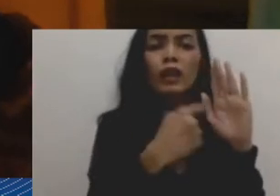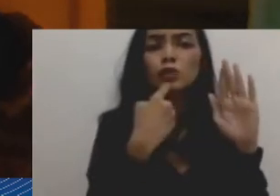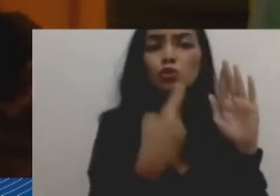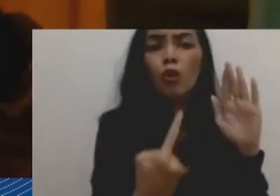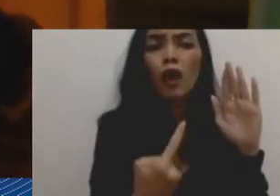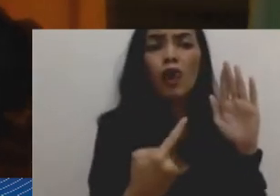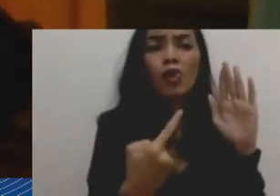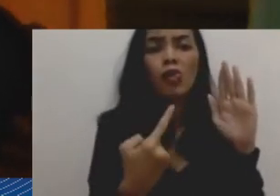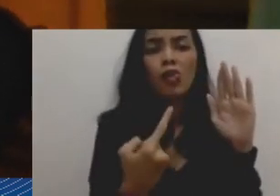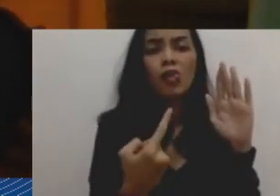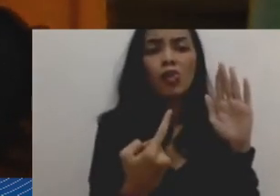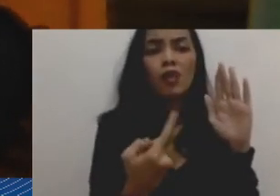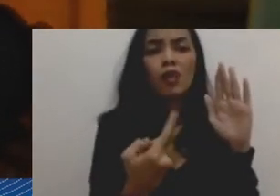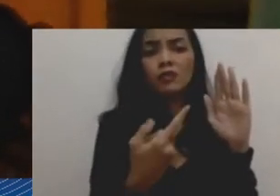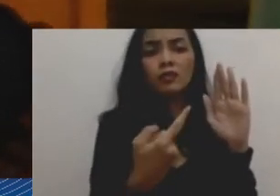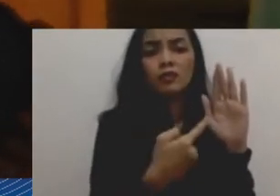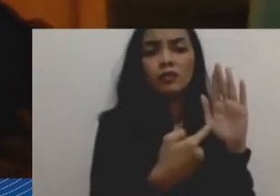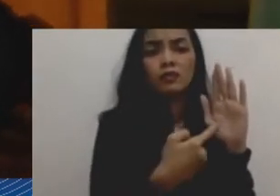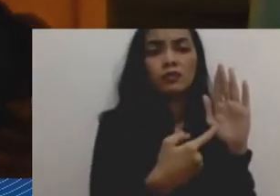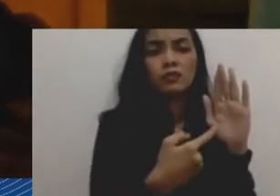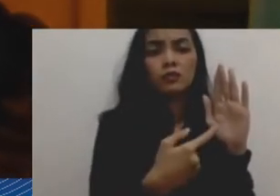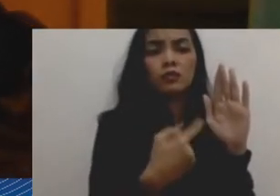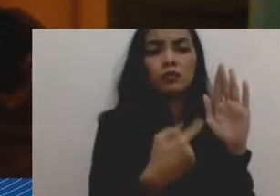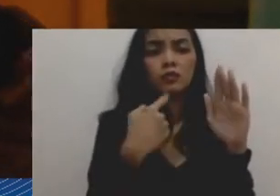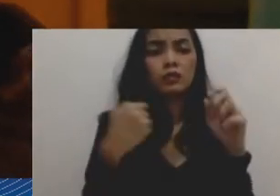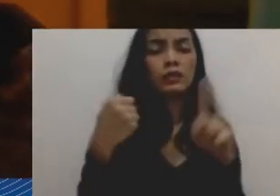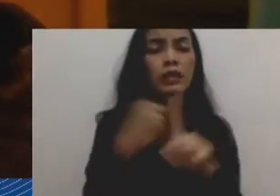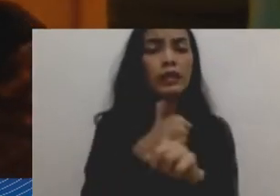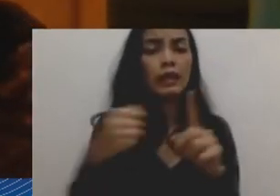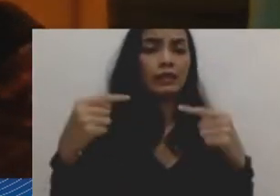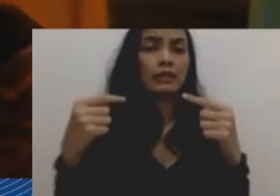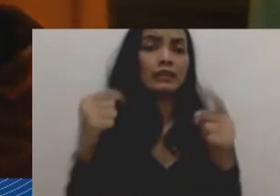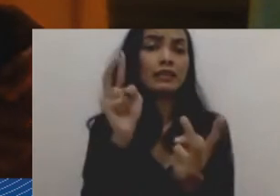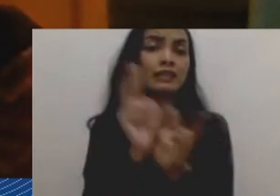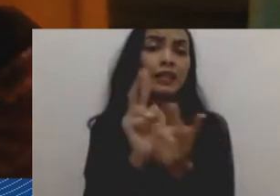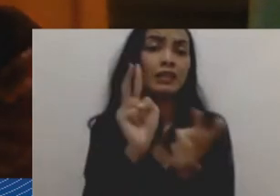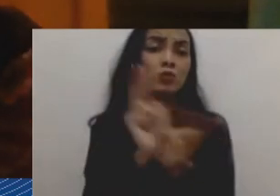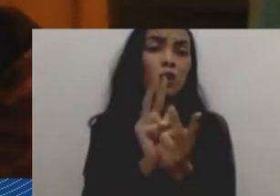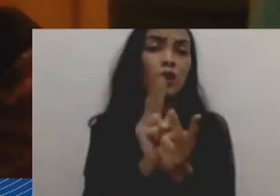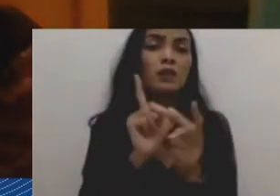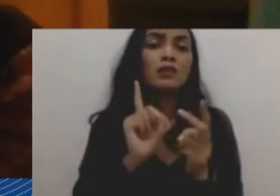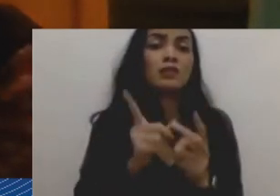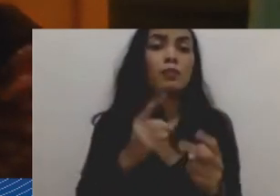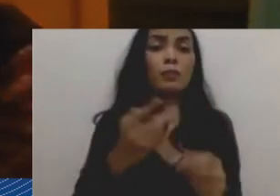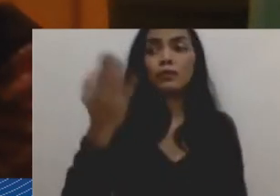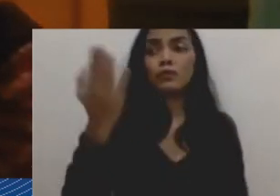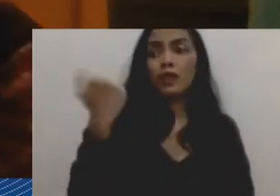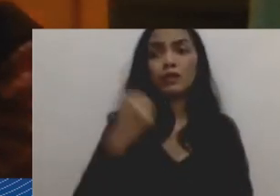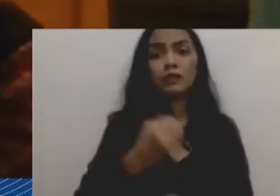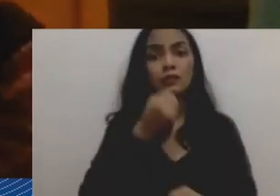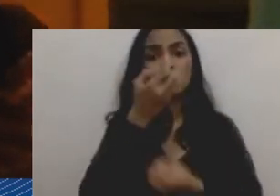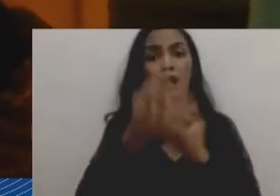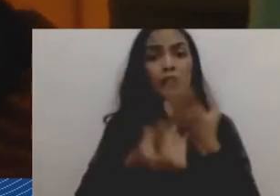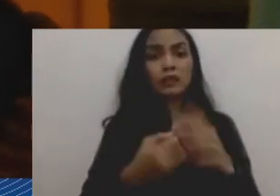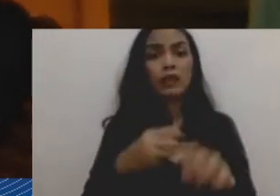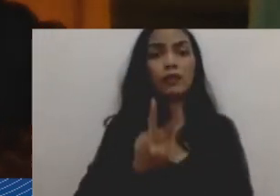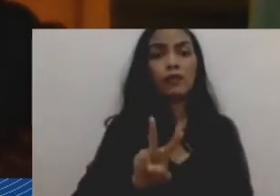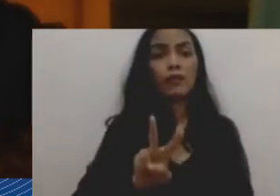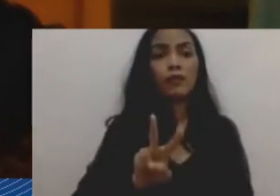bill, satu undang-undang menyangkut kekerasan seksual, yang karena fenomenanya yang tadi sudah dijelaskan oleh Ibu